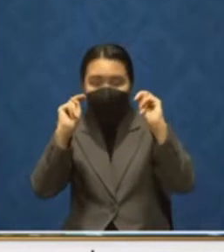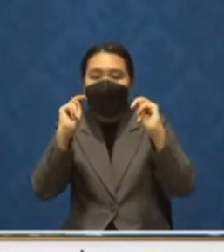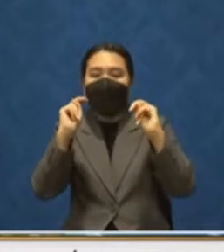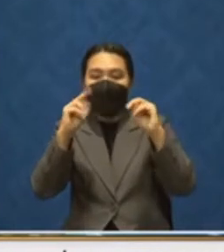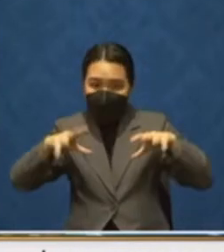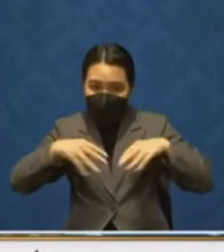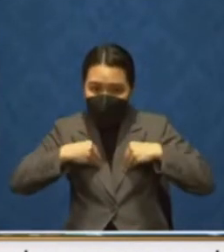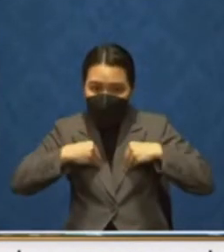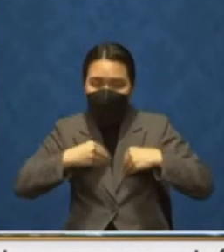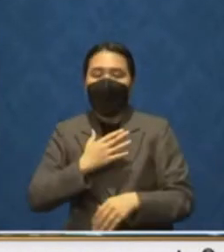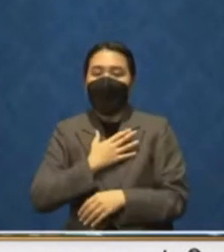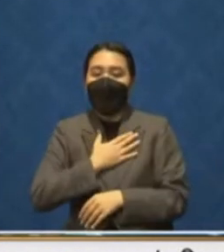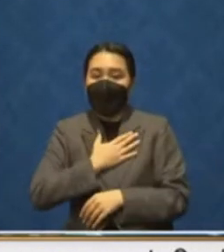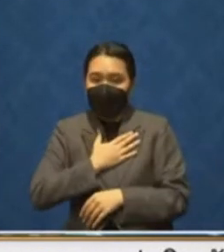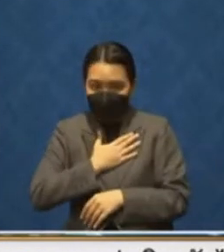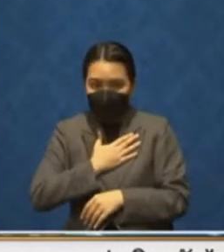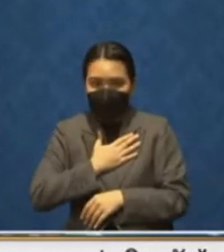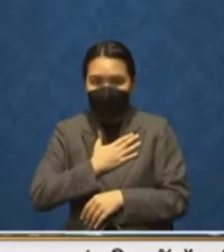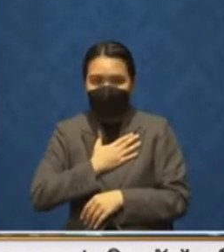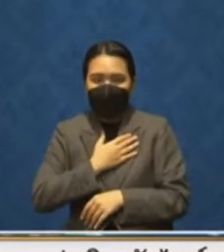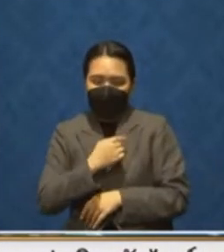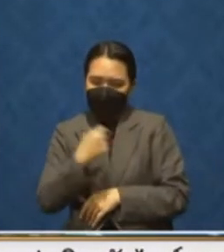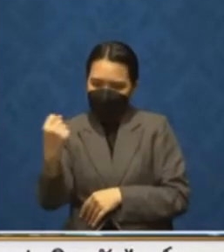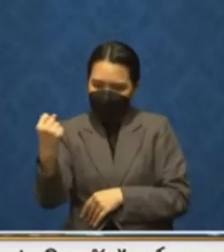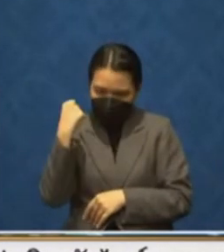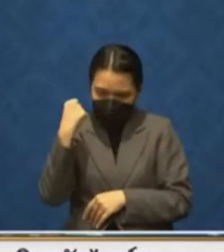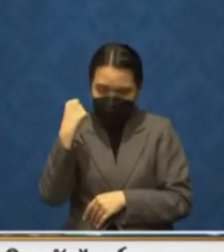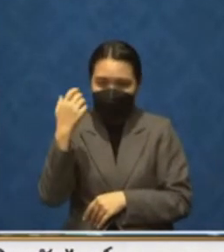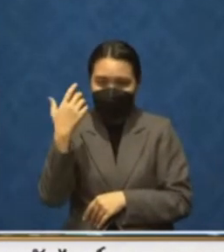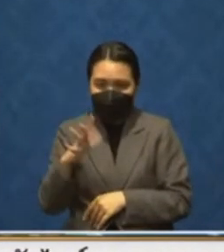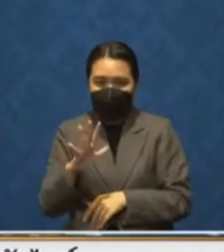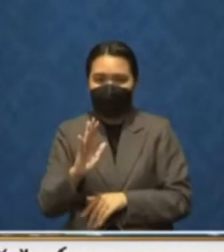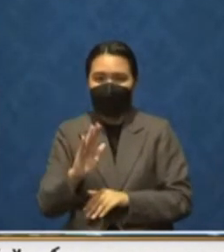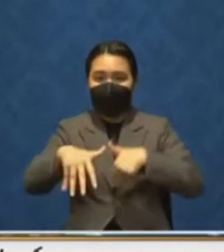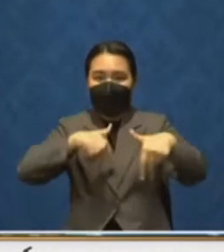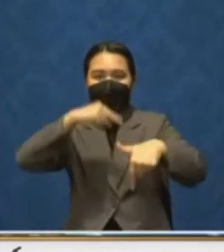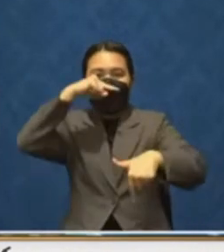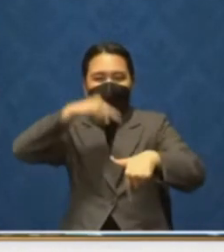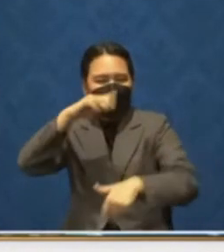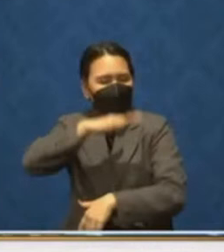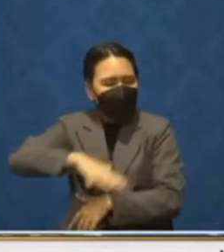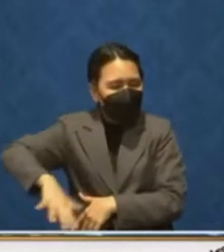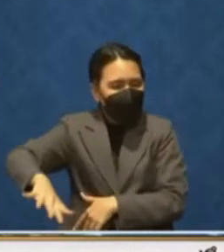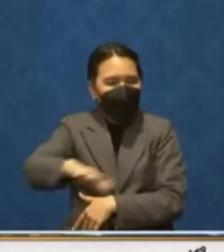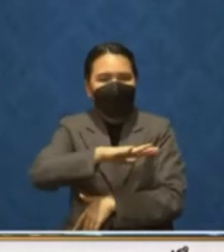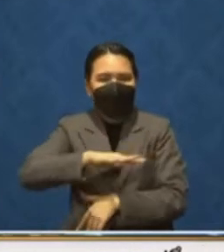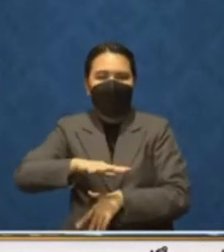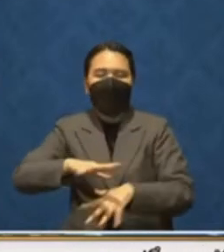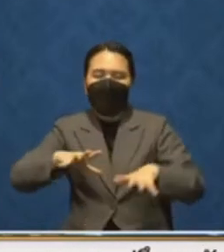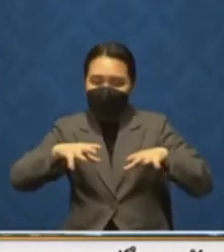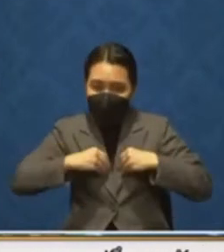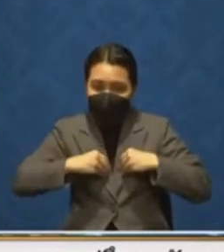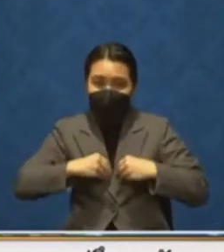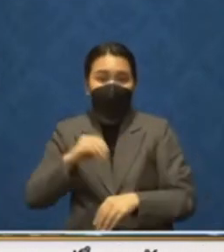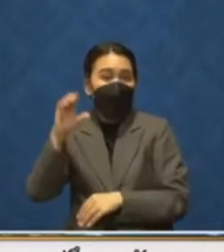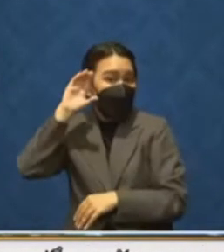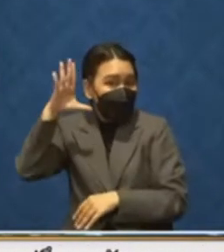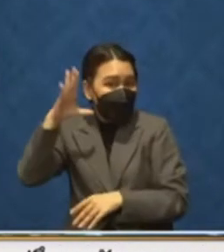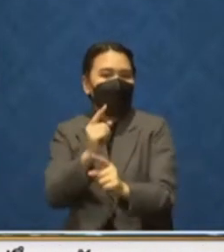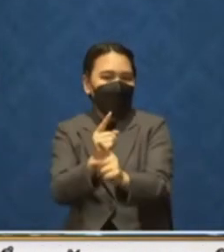ผมมั่นใจเลยครับท่านจะเป็นขวัญใจของคนไทยทั้งแผ่นดินไม่เชื่อตามผมมา